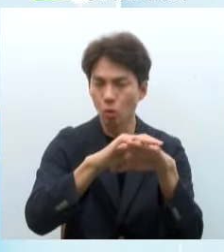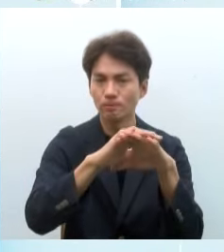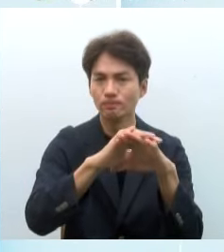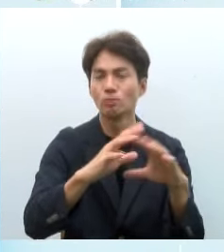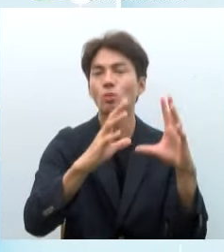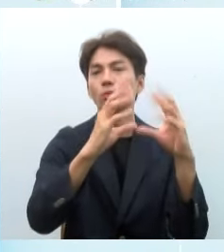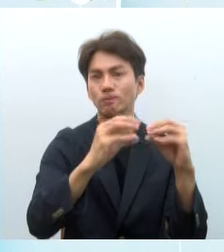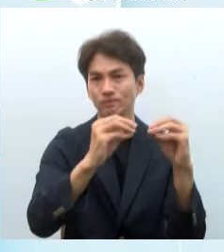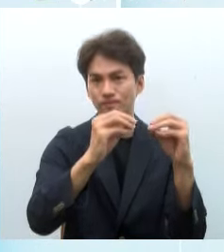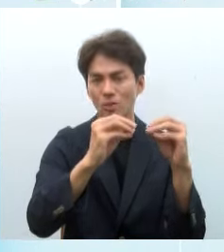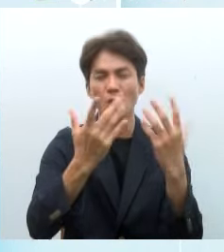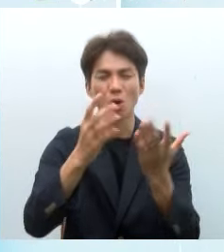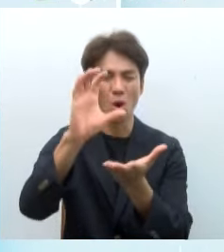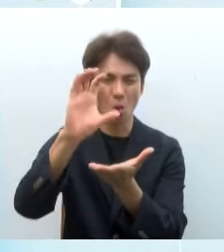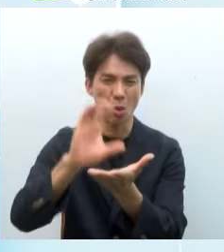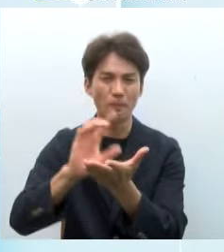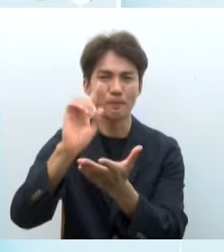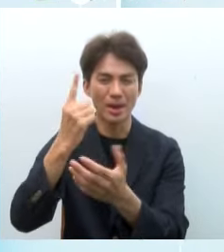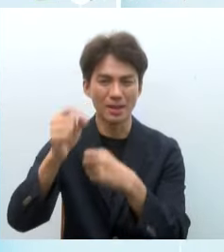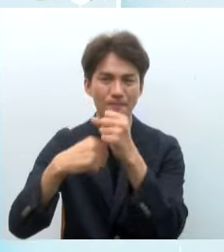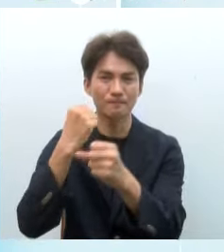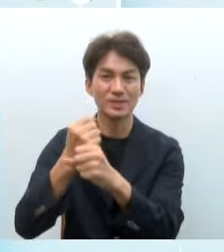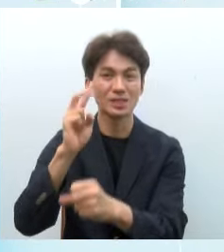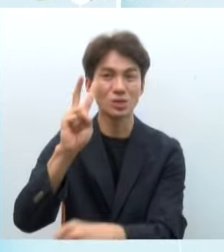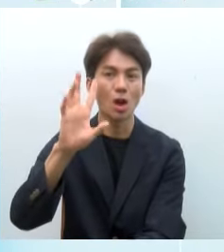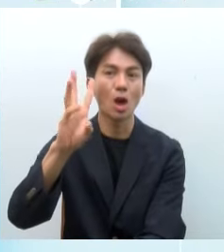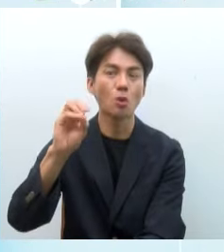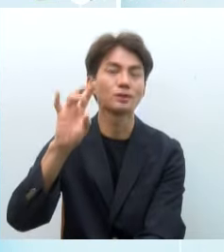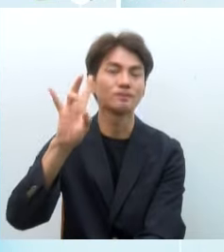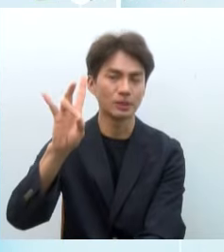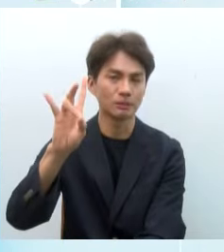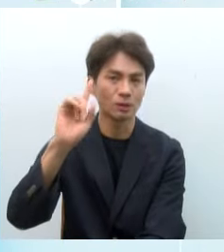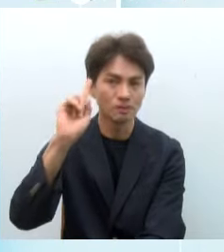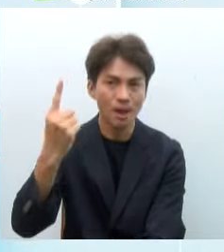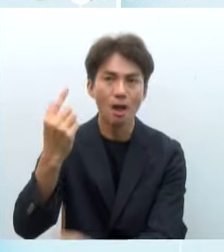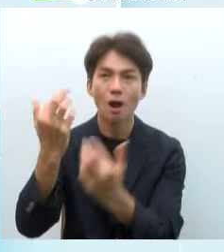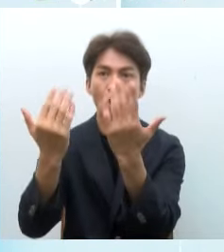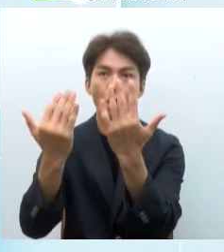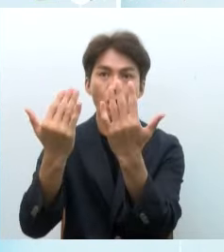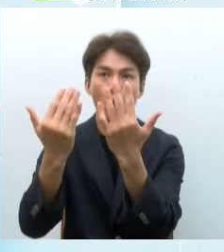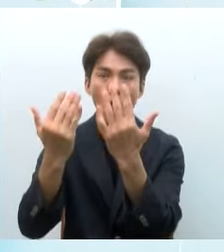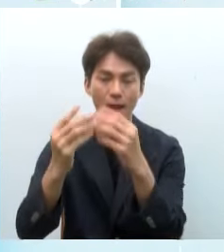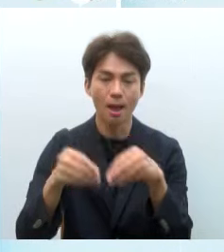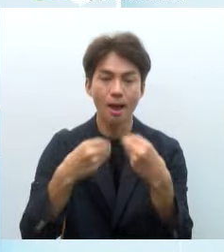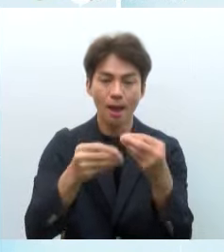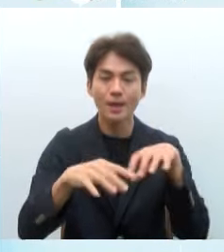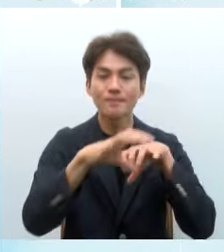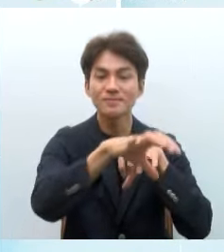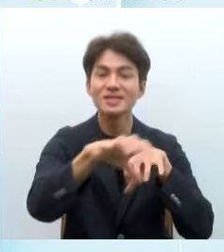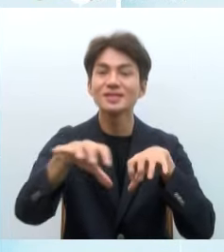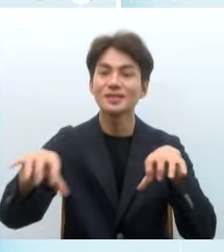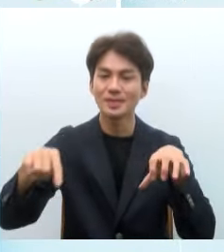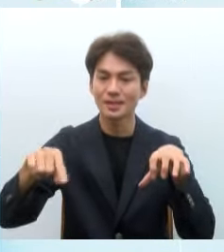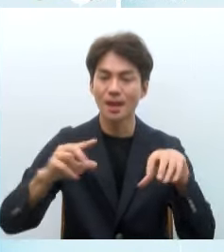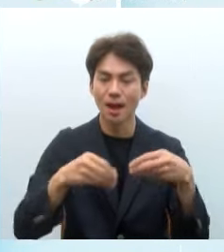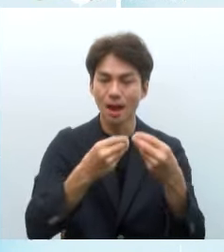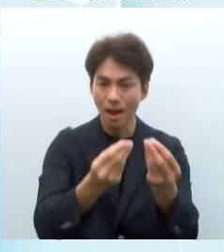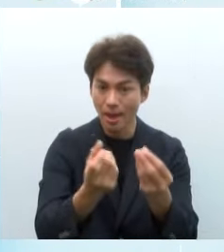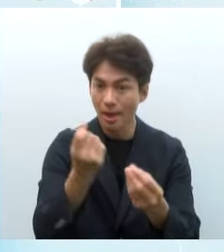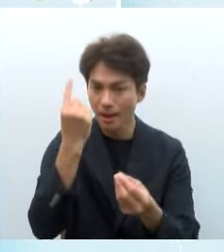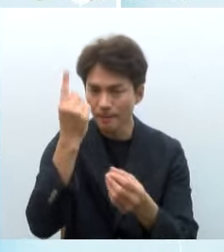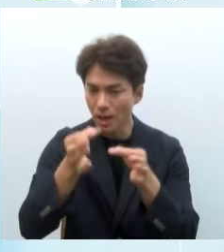รองบประมาณใหม่เช่นกันนะครับดังนั้นก็ฝากเขตพื้นที่นะครับได้ทำความเข้าใจกับข้าราชการใหม่ด้ว